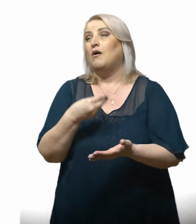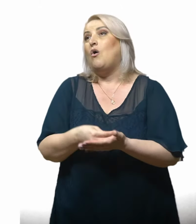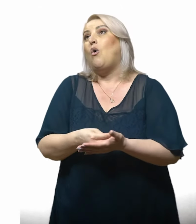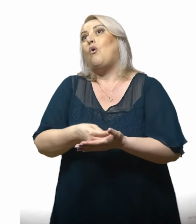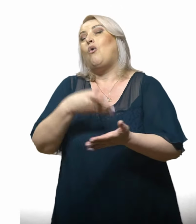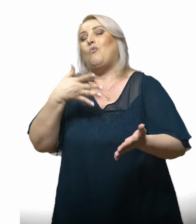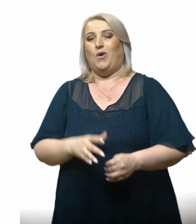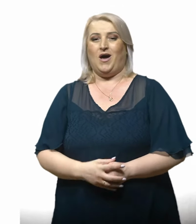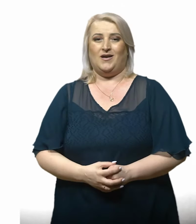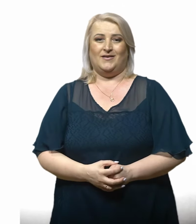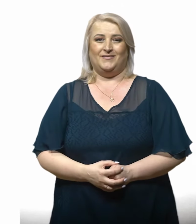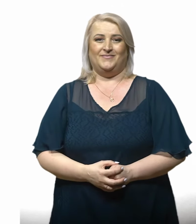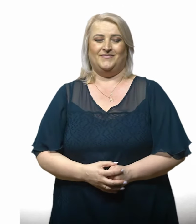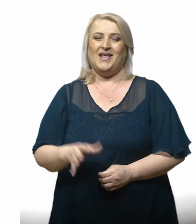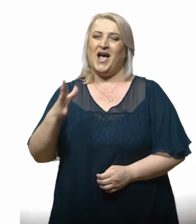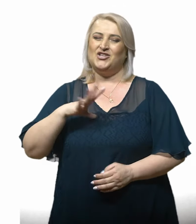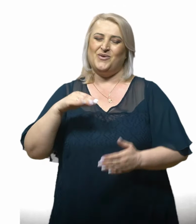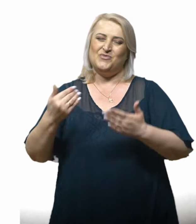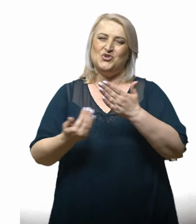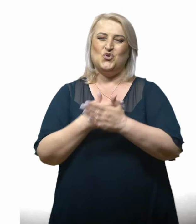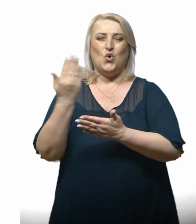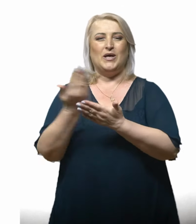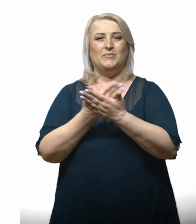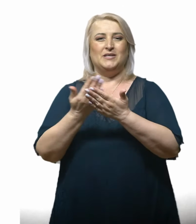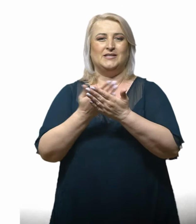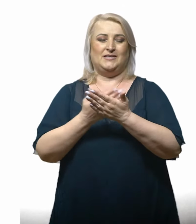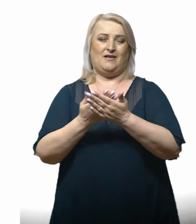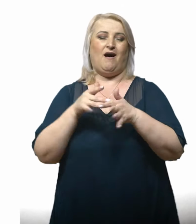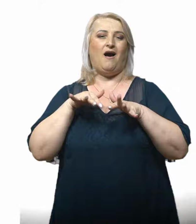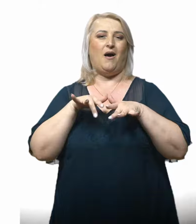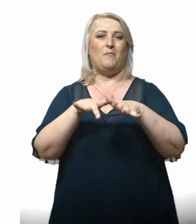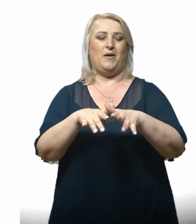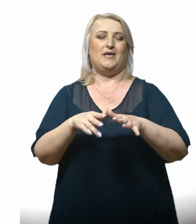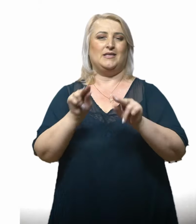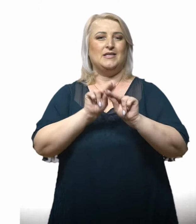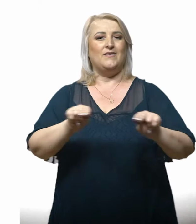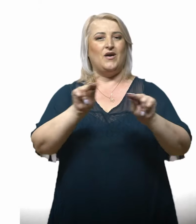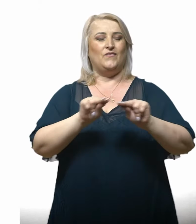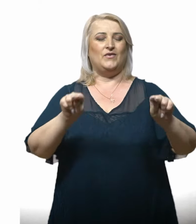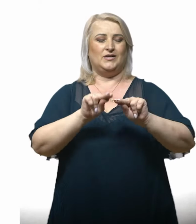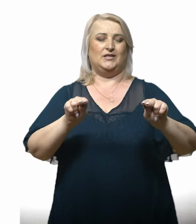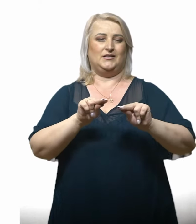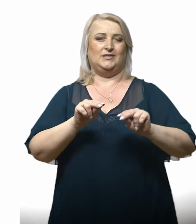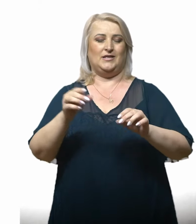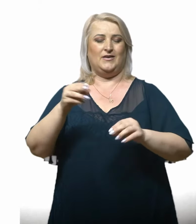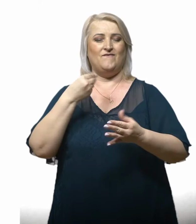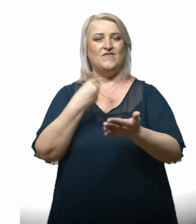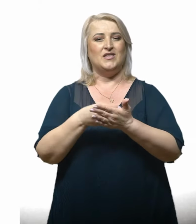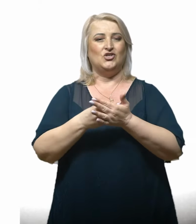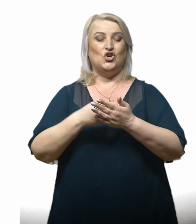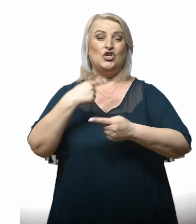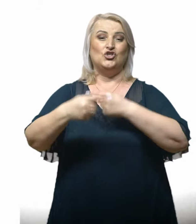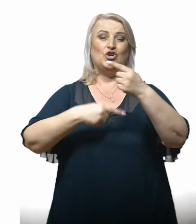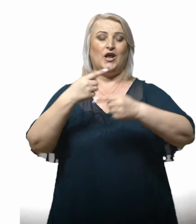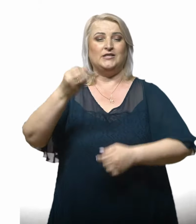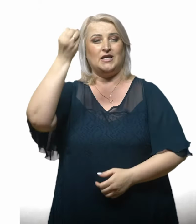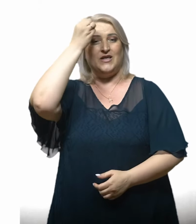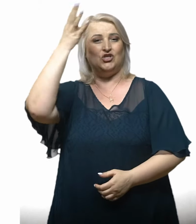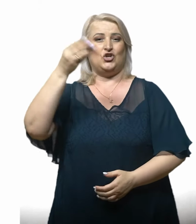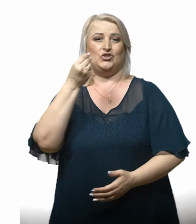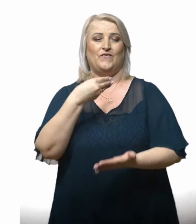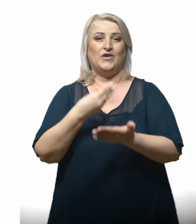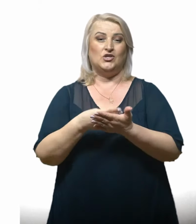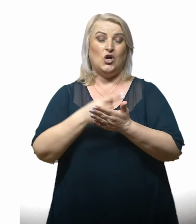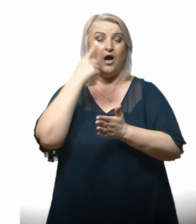comoară. Așteaptă noi episoade în cadrul campaniei de educație financiară Generația Inteligenței Financiare